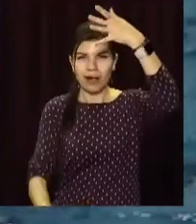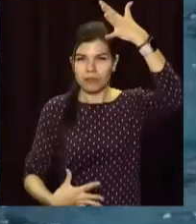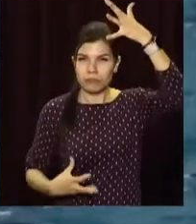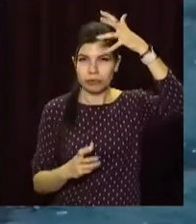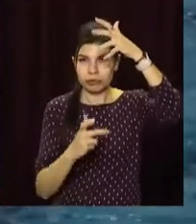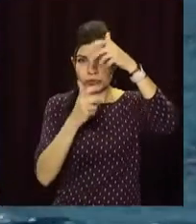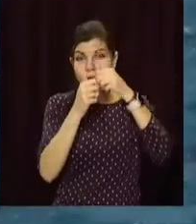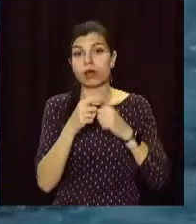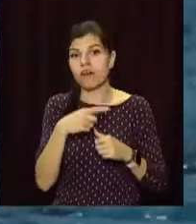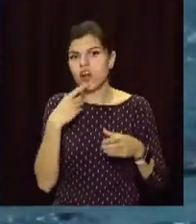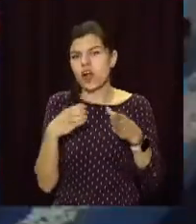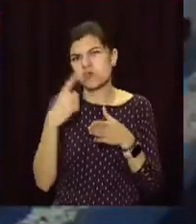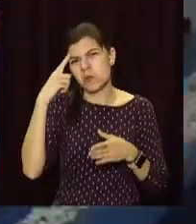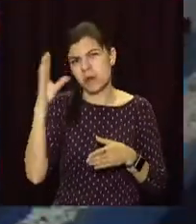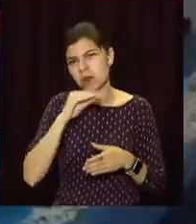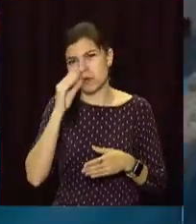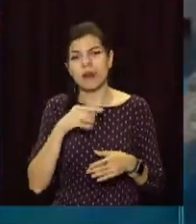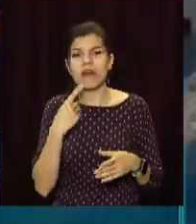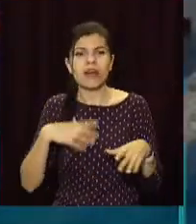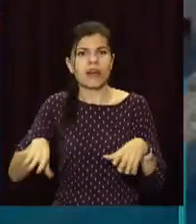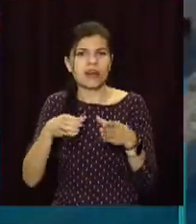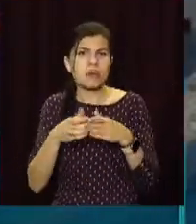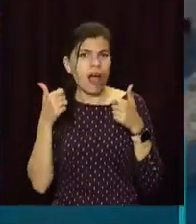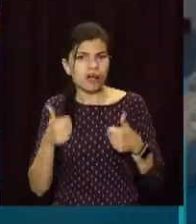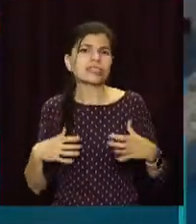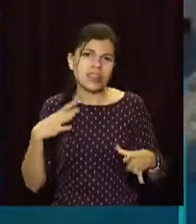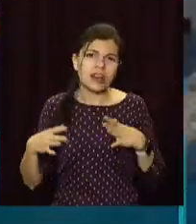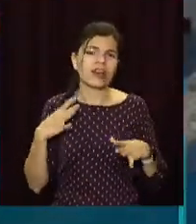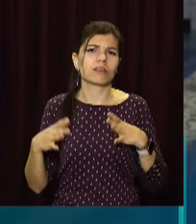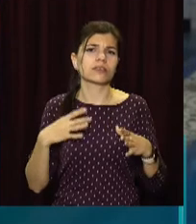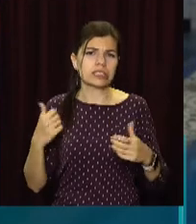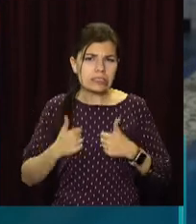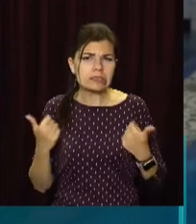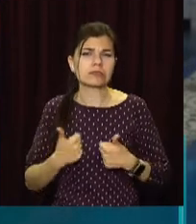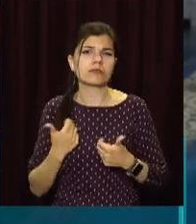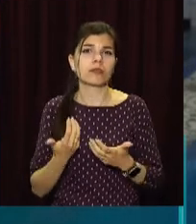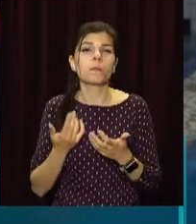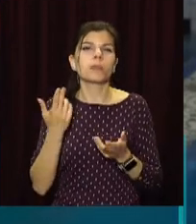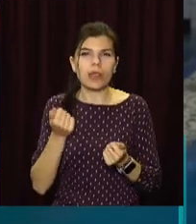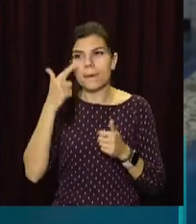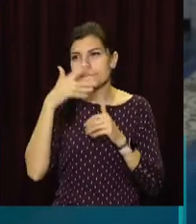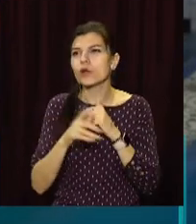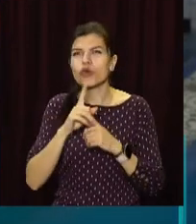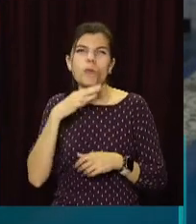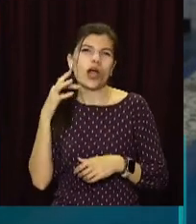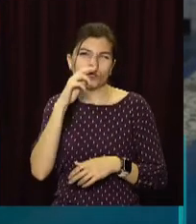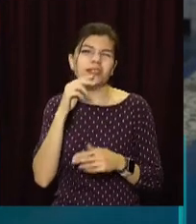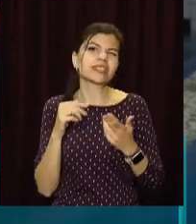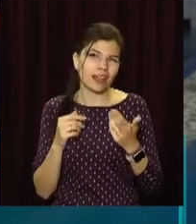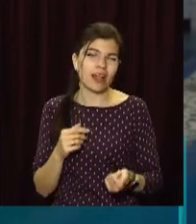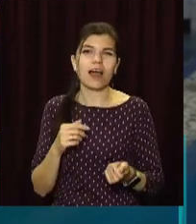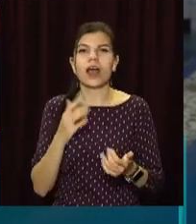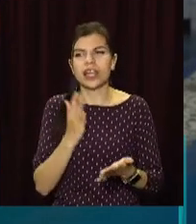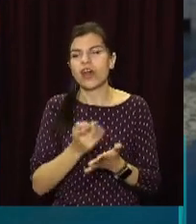це по силах, кажуть тренери. Ребята хорошие, стараются, тренируются. То есть, понятно, что много ошибок делают,